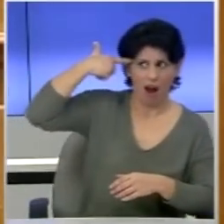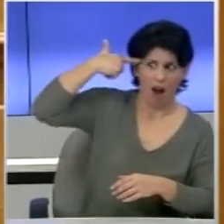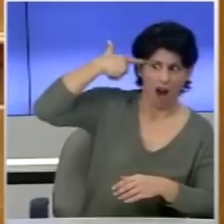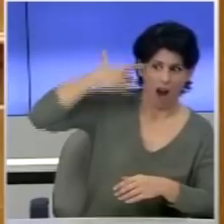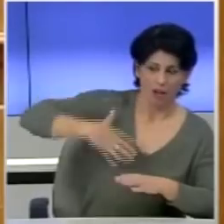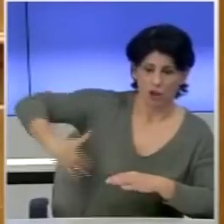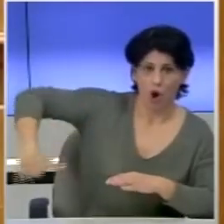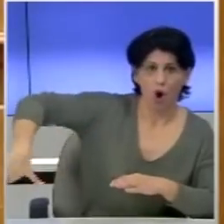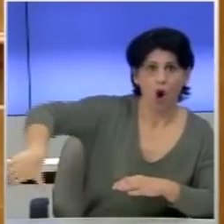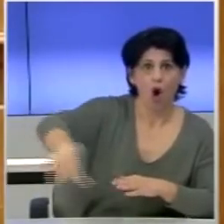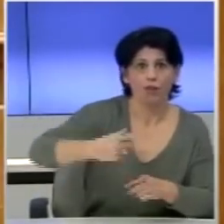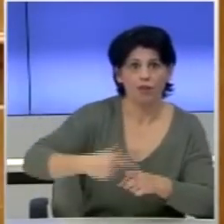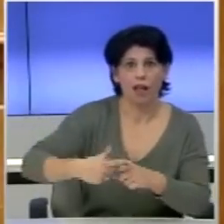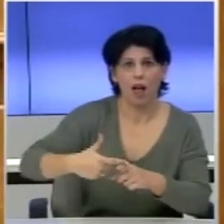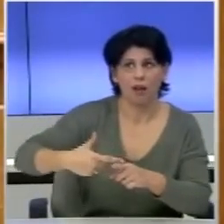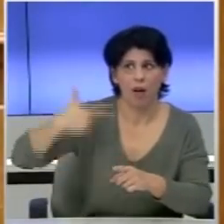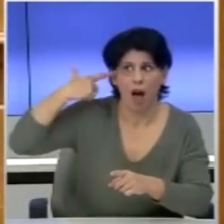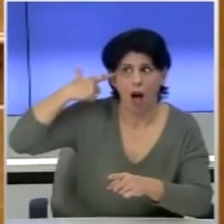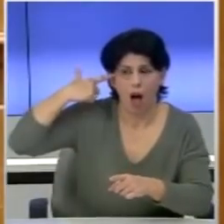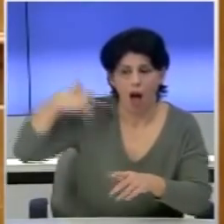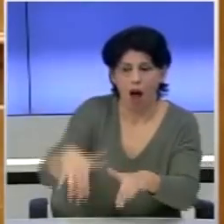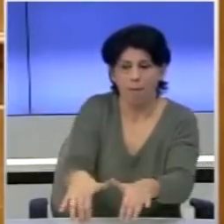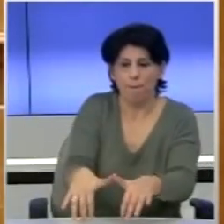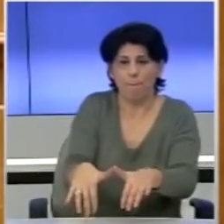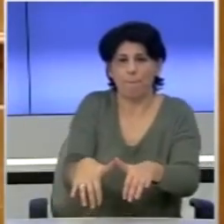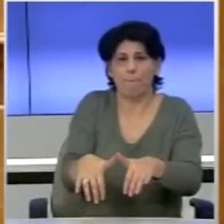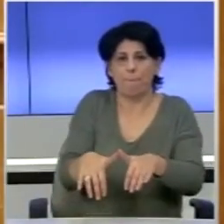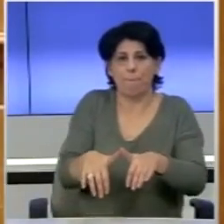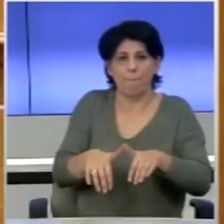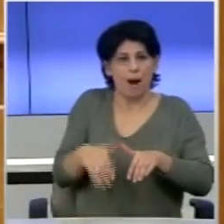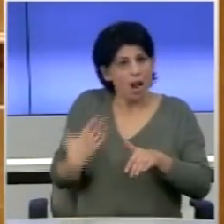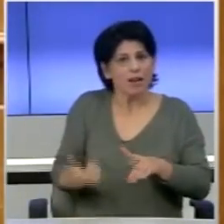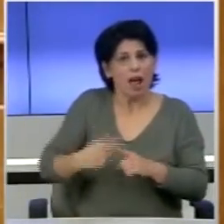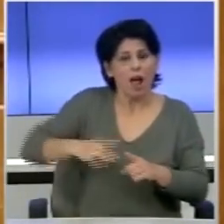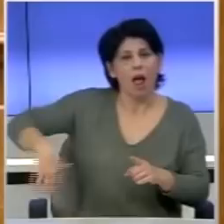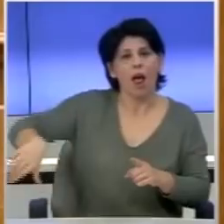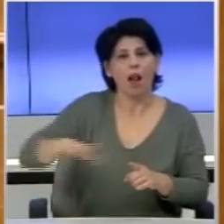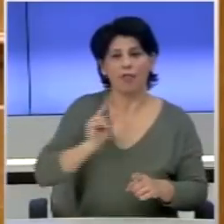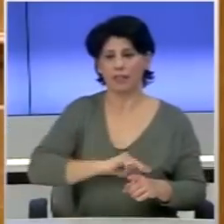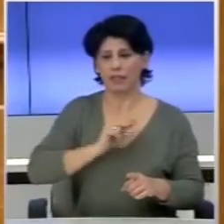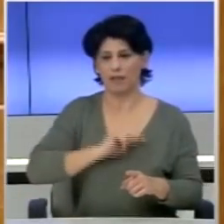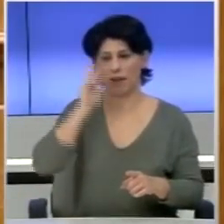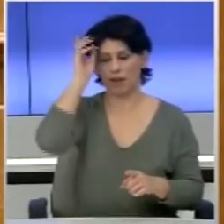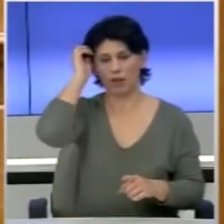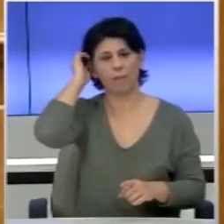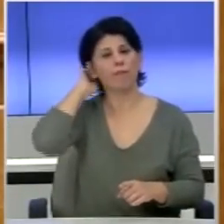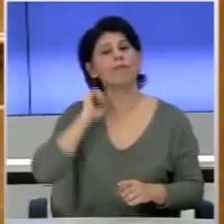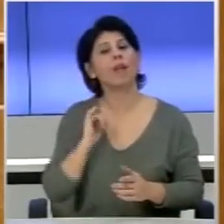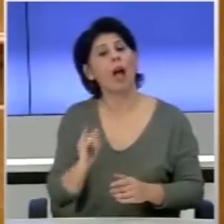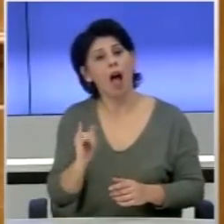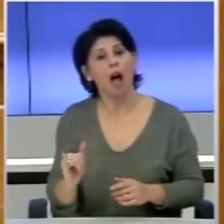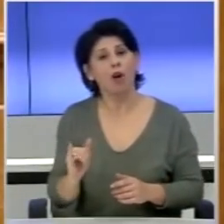λαού μας με υποχώρηση σε ζωτικά κυριαρχικά μας συμφέροντα. Επίσης, ο συμβιβασμός,